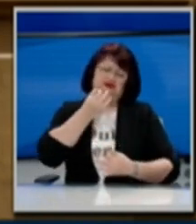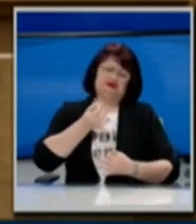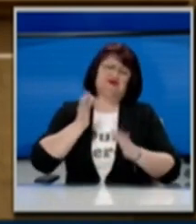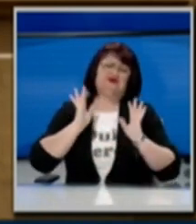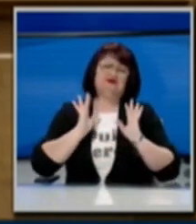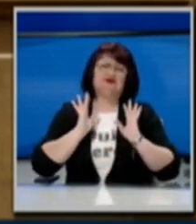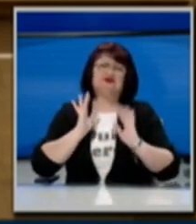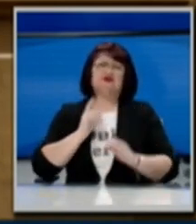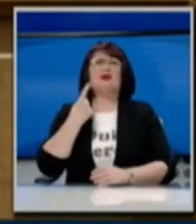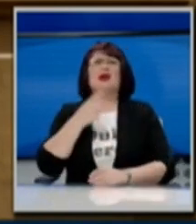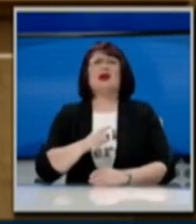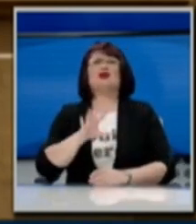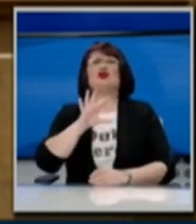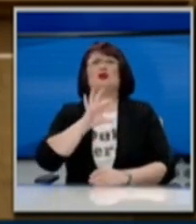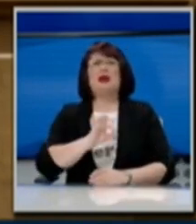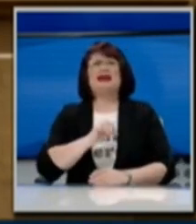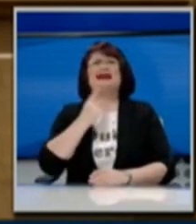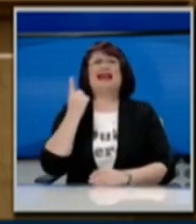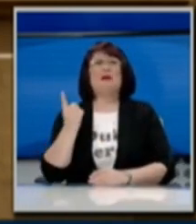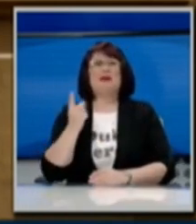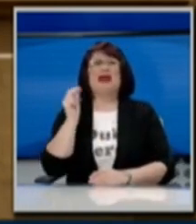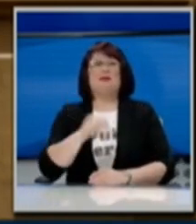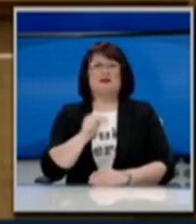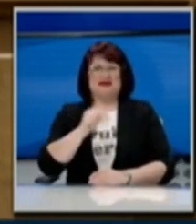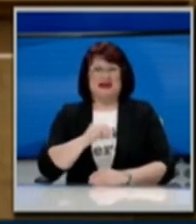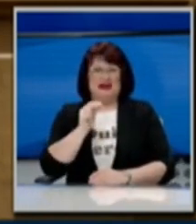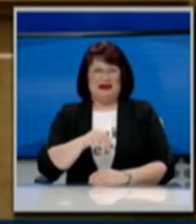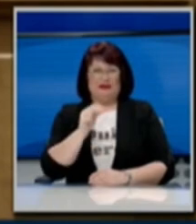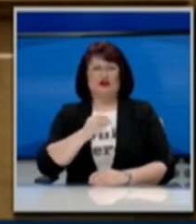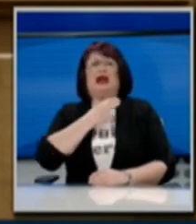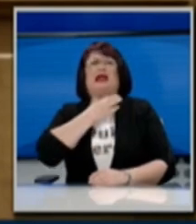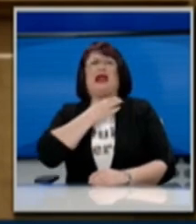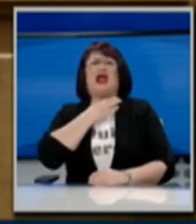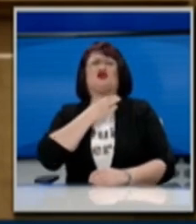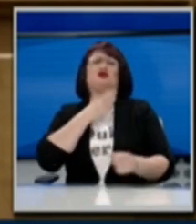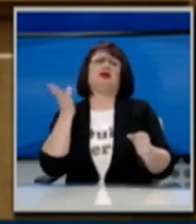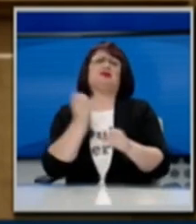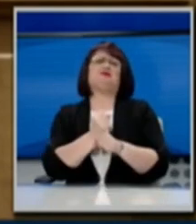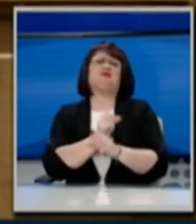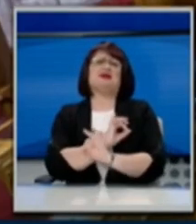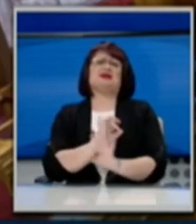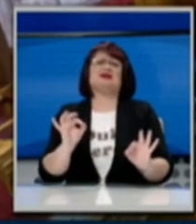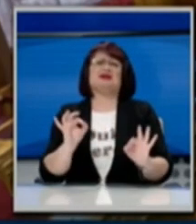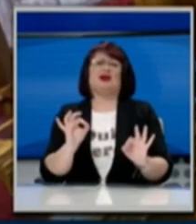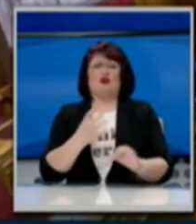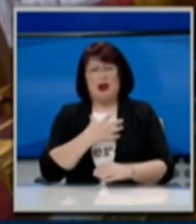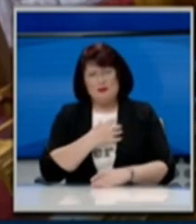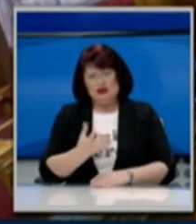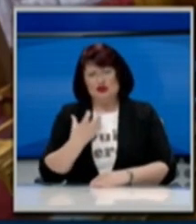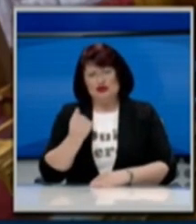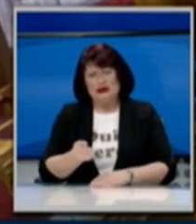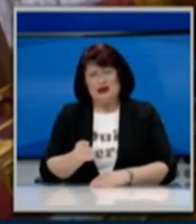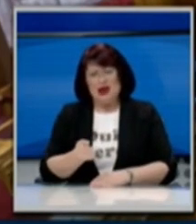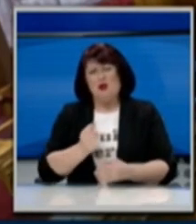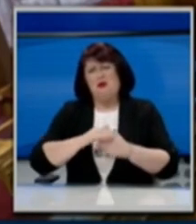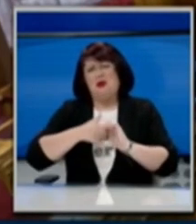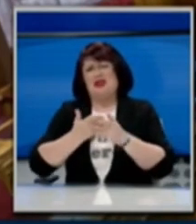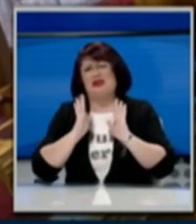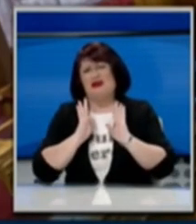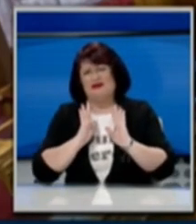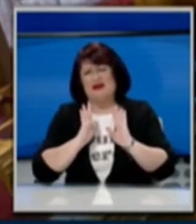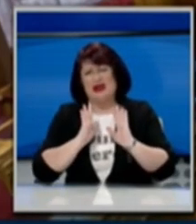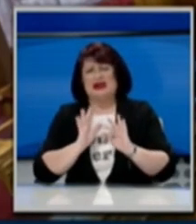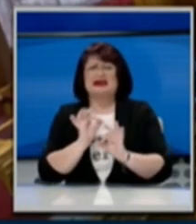τις 151 ψήφους που σας χρειάζονται απόψε για να λάβετε την εμπιστοσύνη της Βουλής, τις